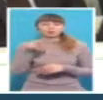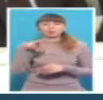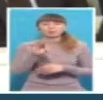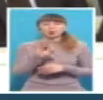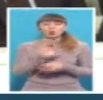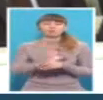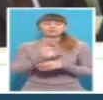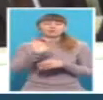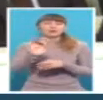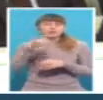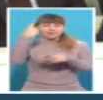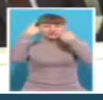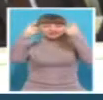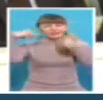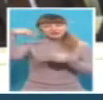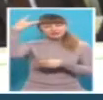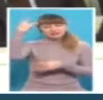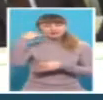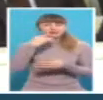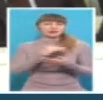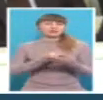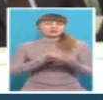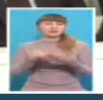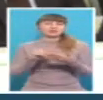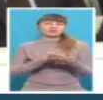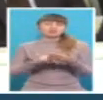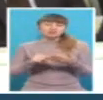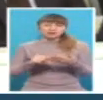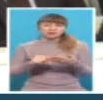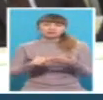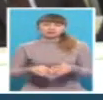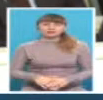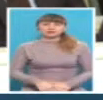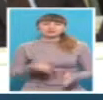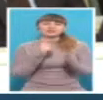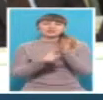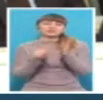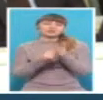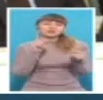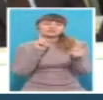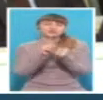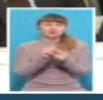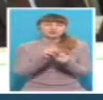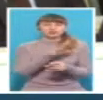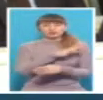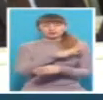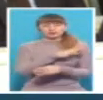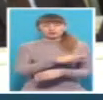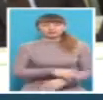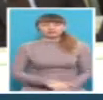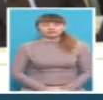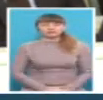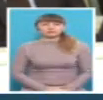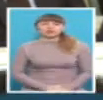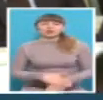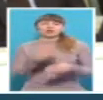қамтыған 649 кездесу ұйымдастырылды. Айта кету керек, мәслихаттағы депутаттар өзі таңдалған сайлау округіндегі бар мәселелерге